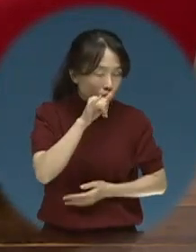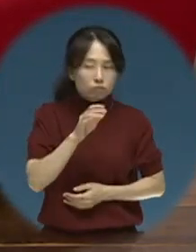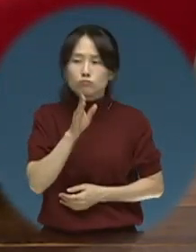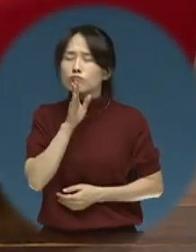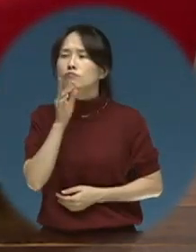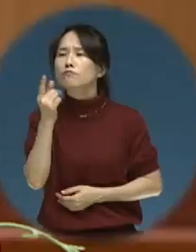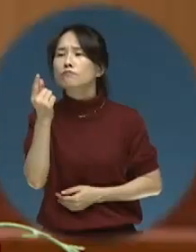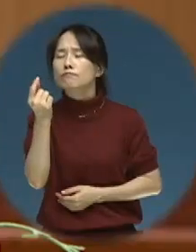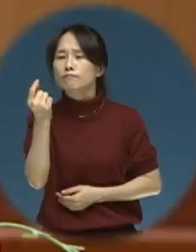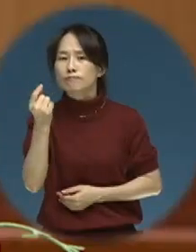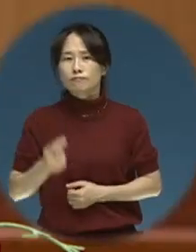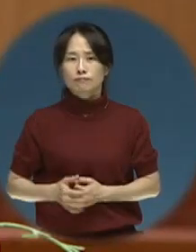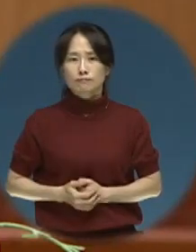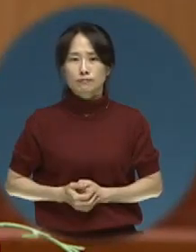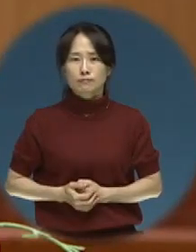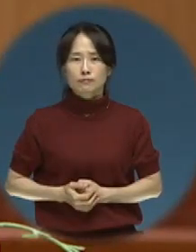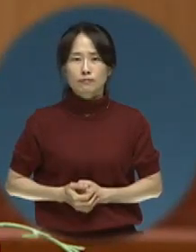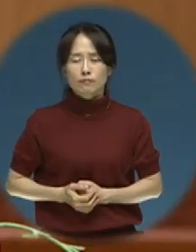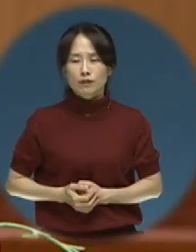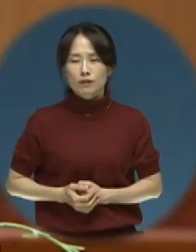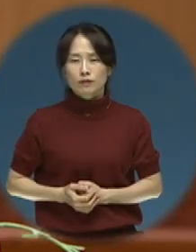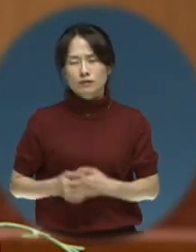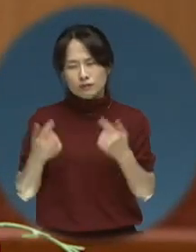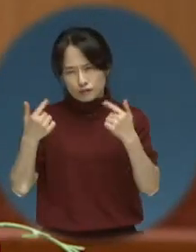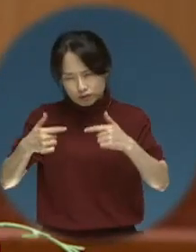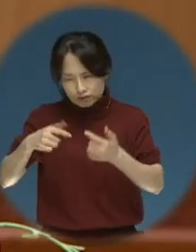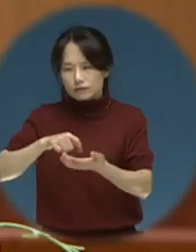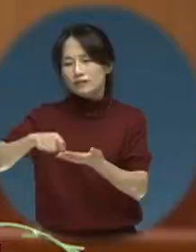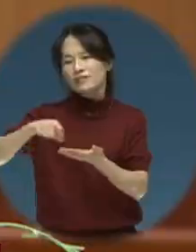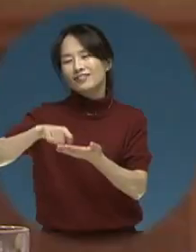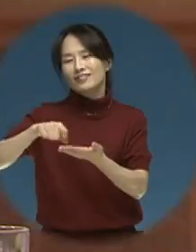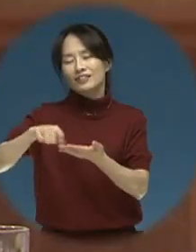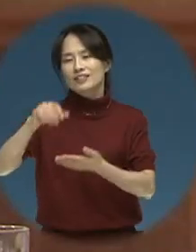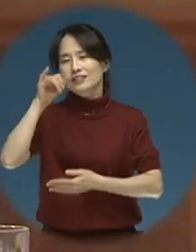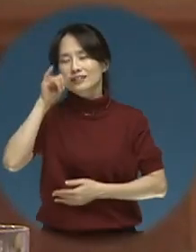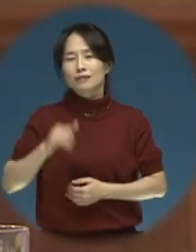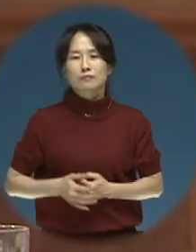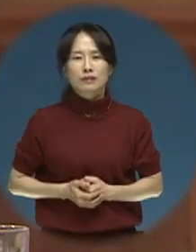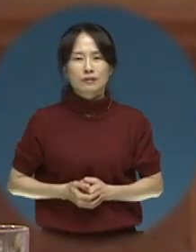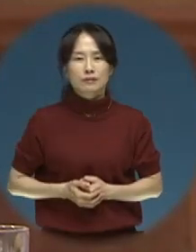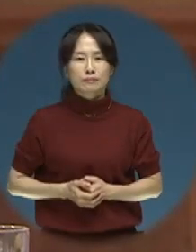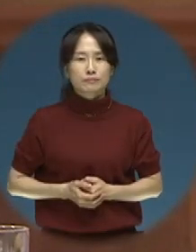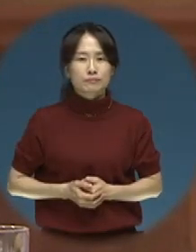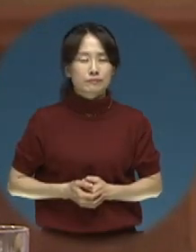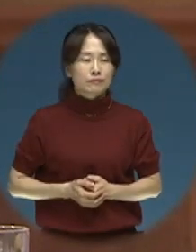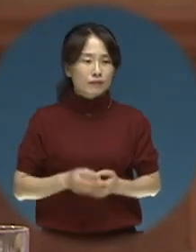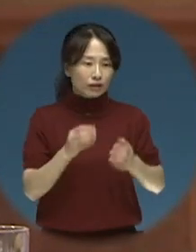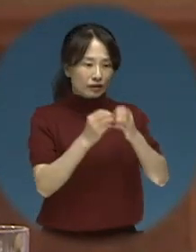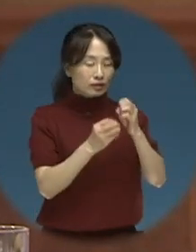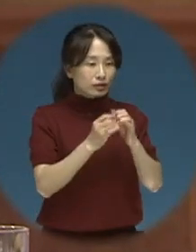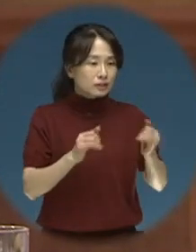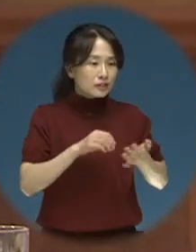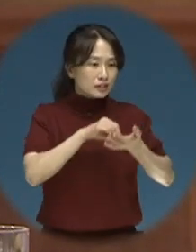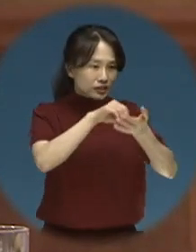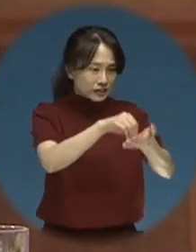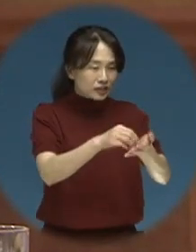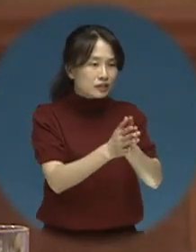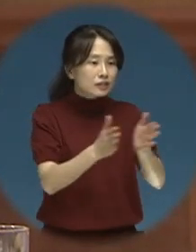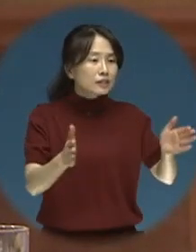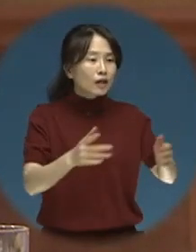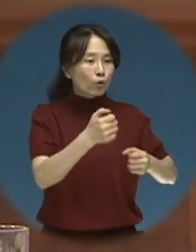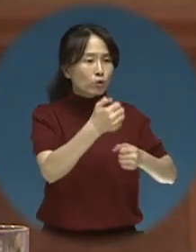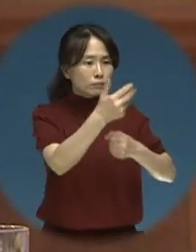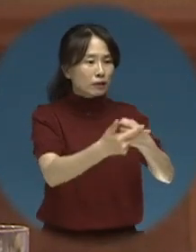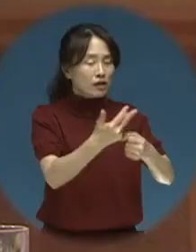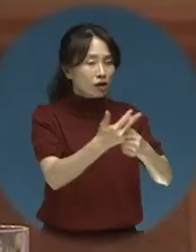쓰죠. 네, 네. 뭔가를. 네. 그 등단 58년 사이에